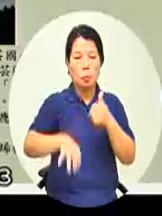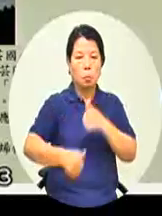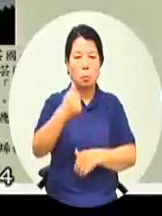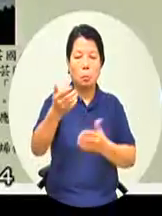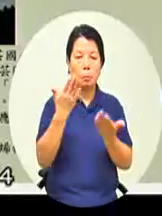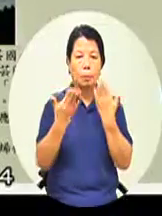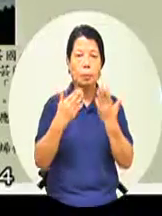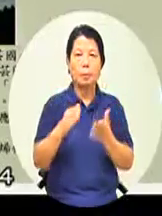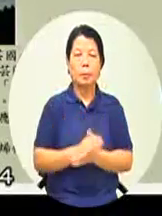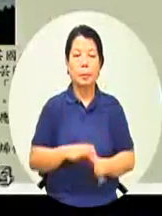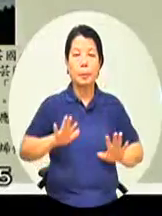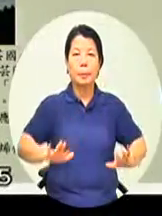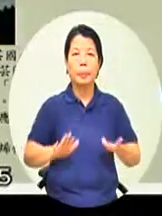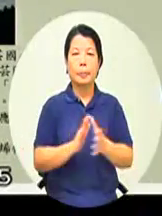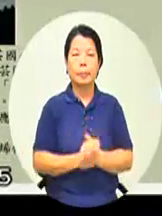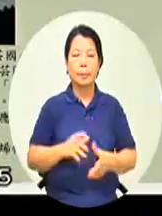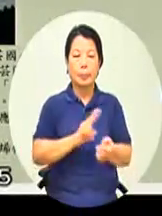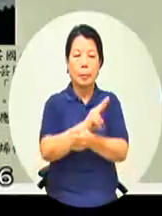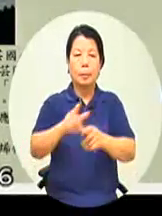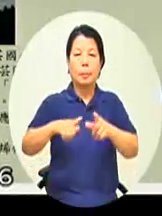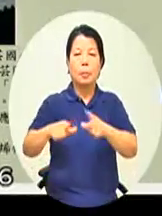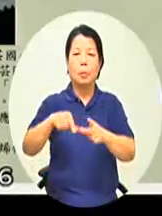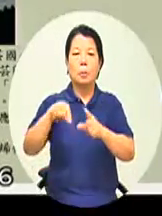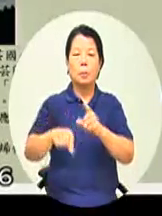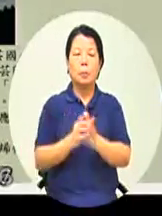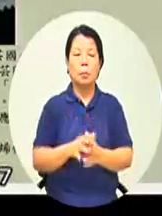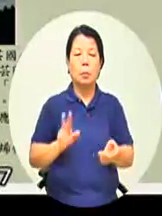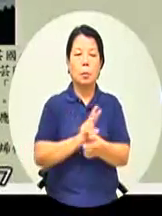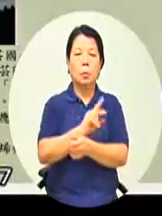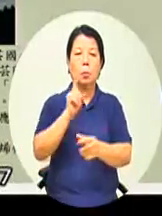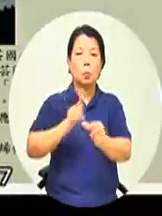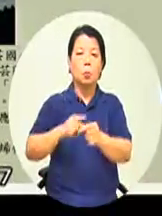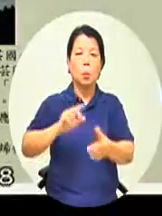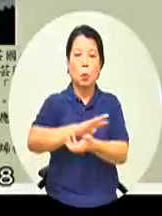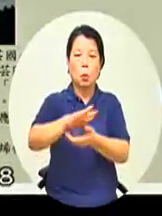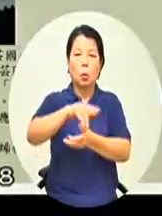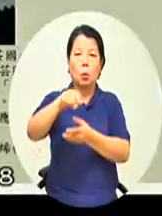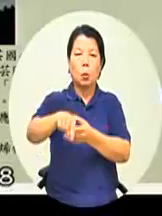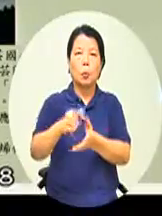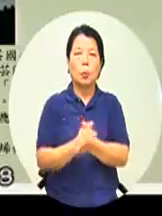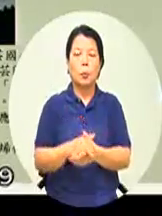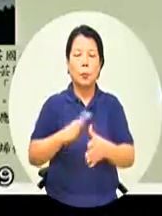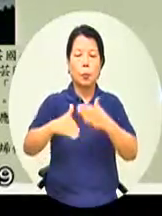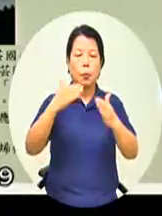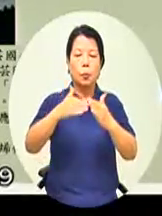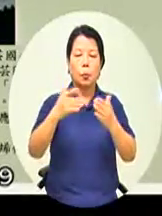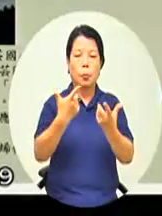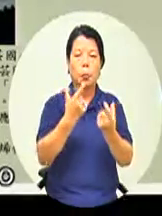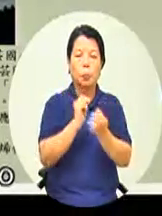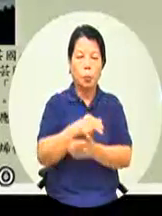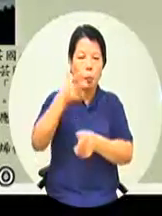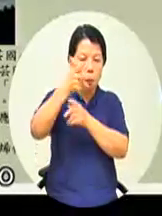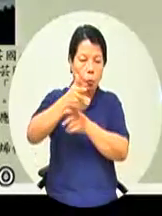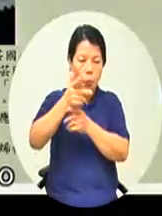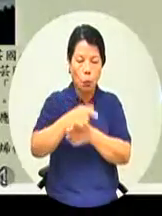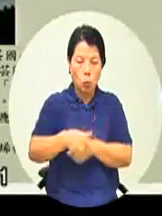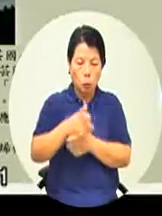吼，即目前哦，联盟哦，伫中云国小旁边有一个监测站，那个是工业局设置的，有